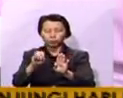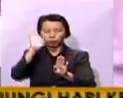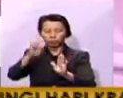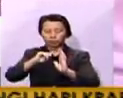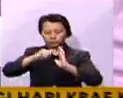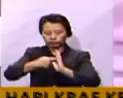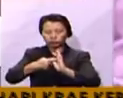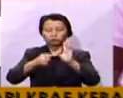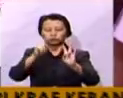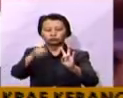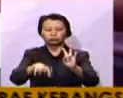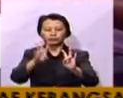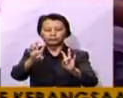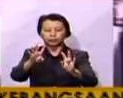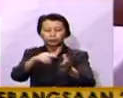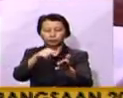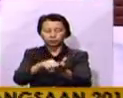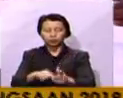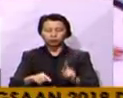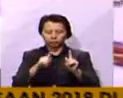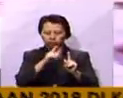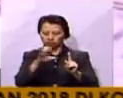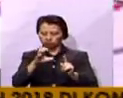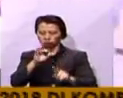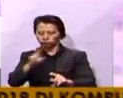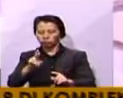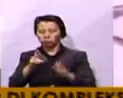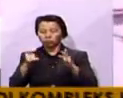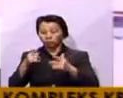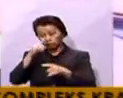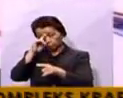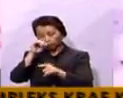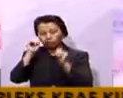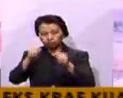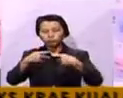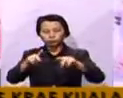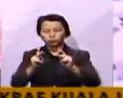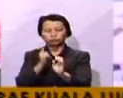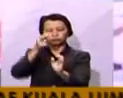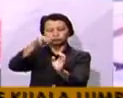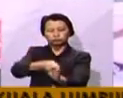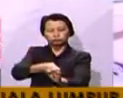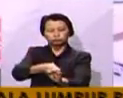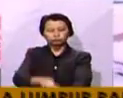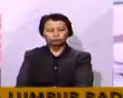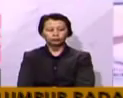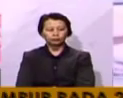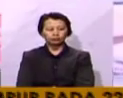dilancar 7 April ini. 100,000 masyarakat India berpeluang menyertainya.